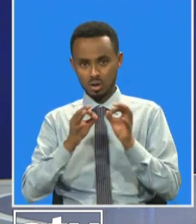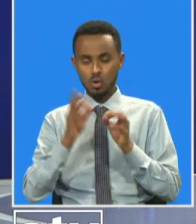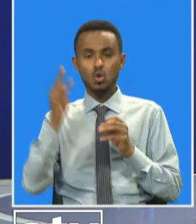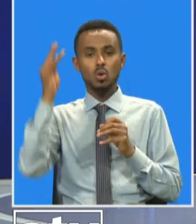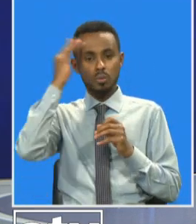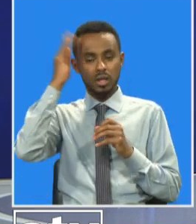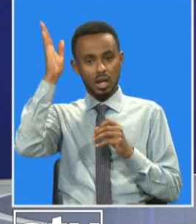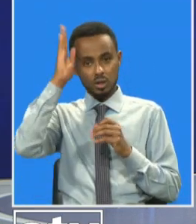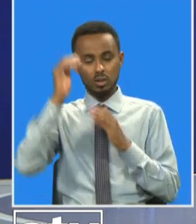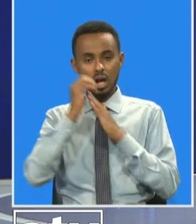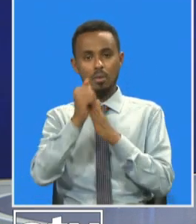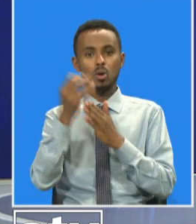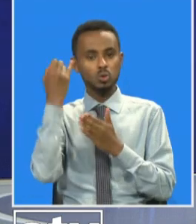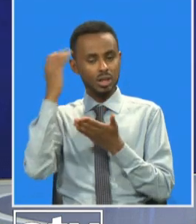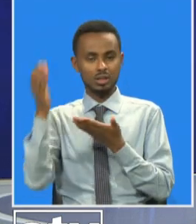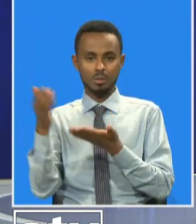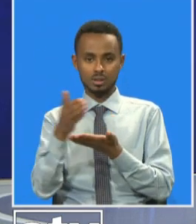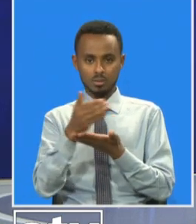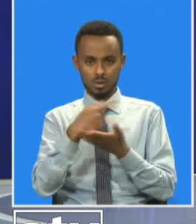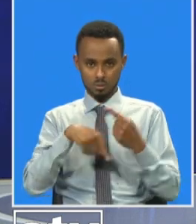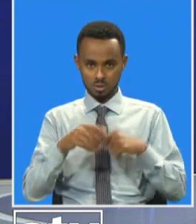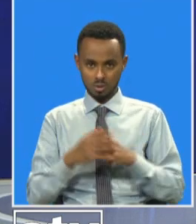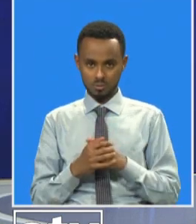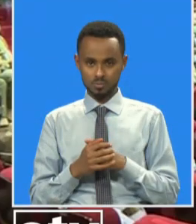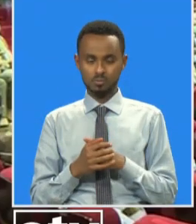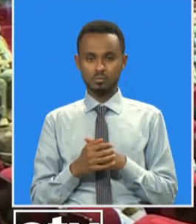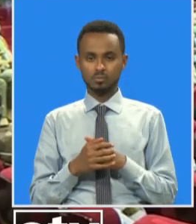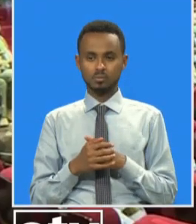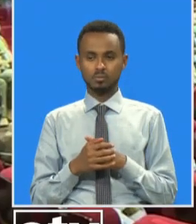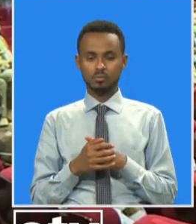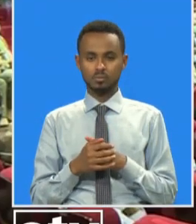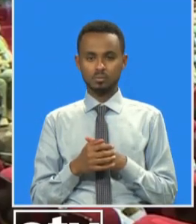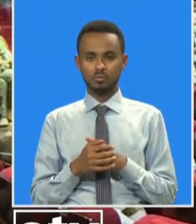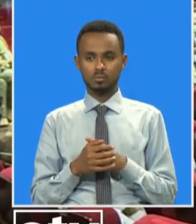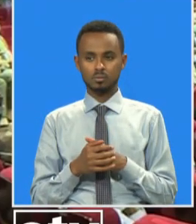ሚካኤል ገዙ የአመራሮቹን አስተያየት አሰባስበዋል።